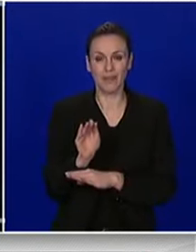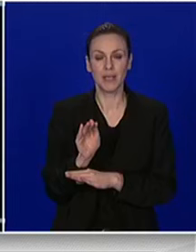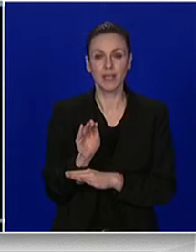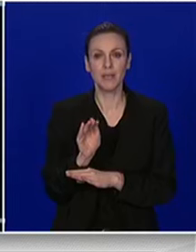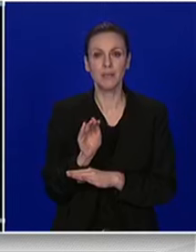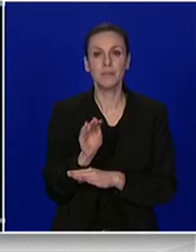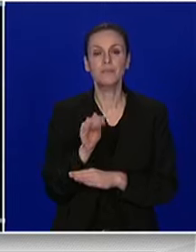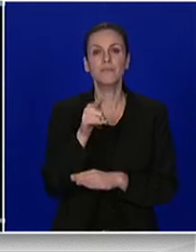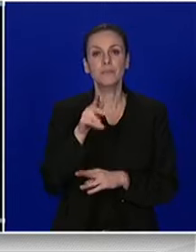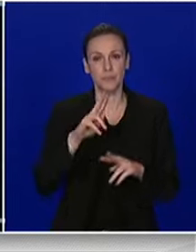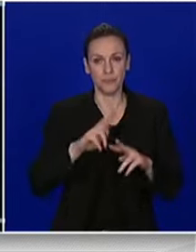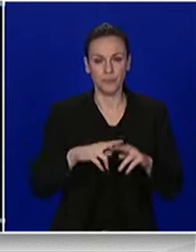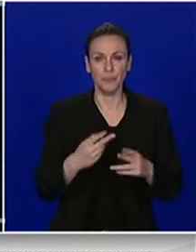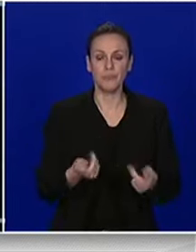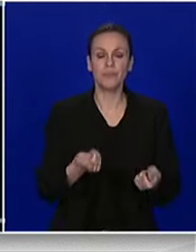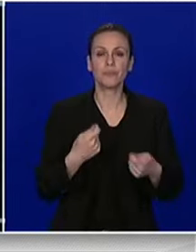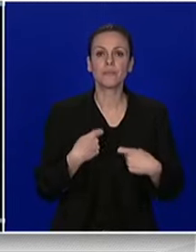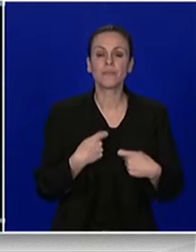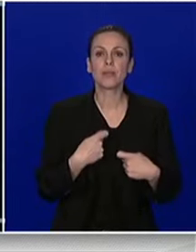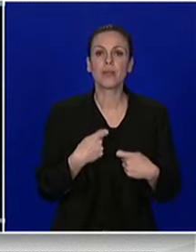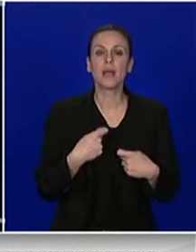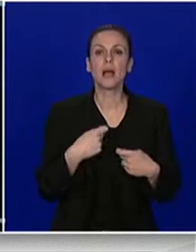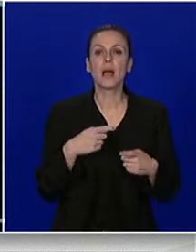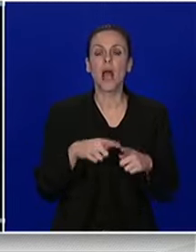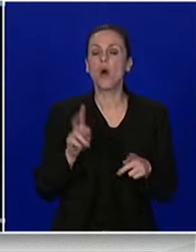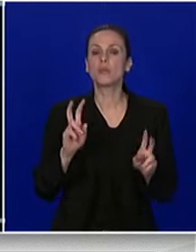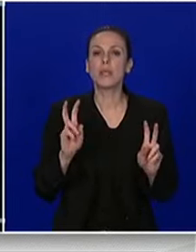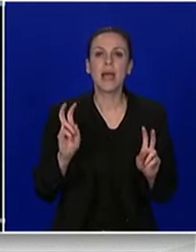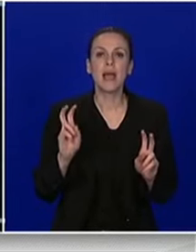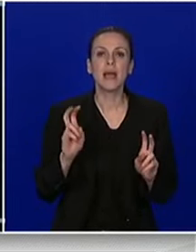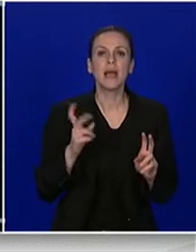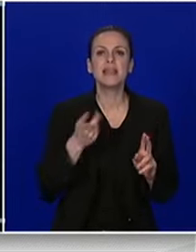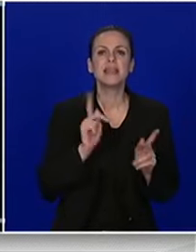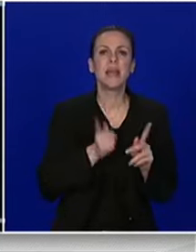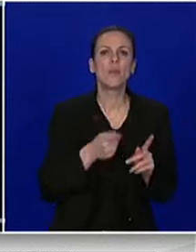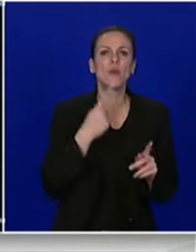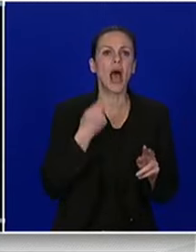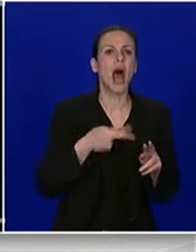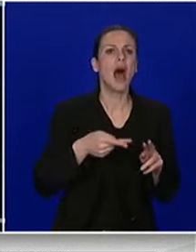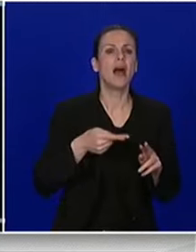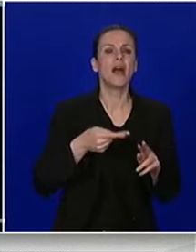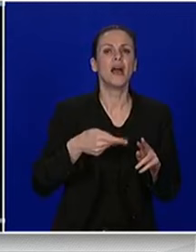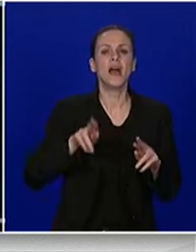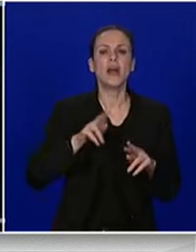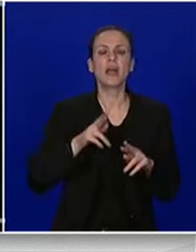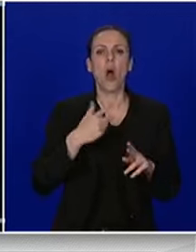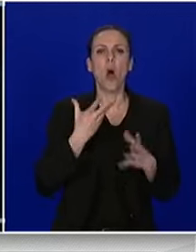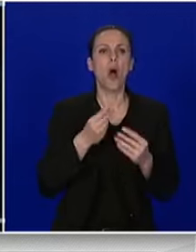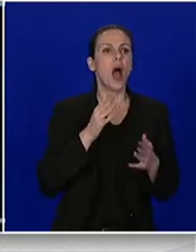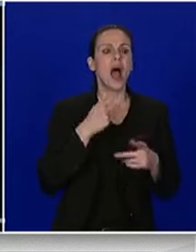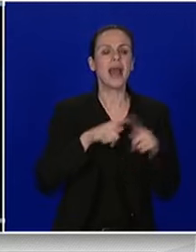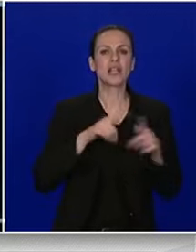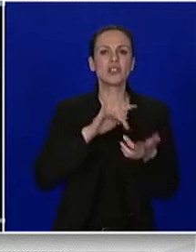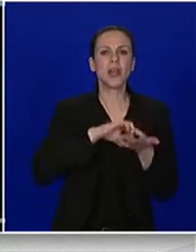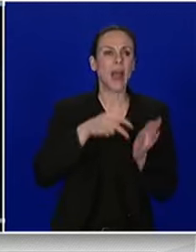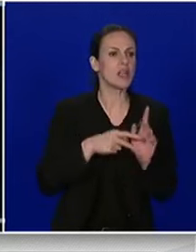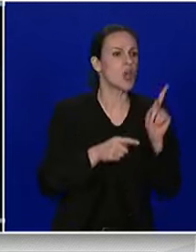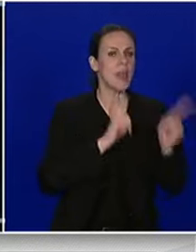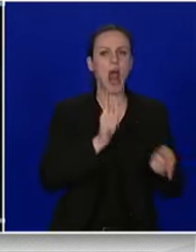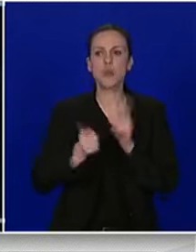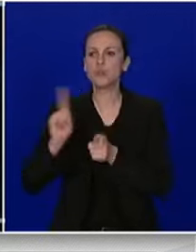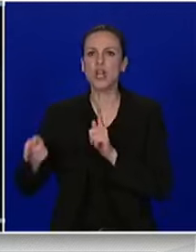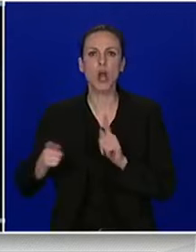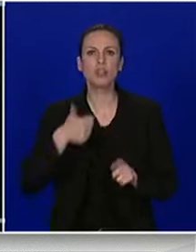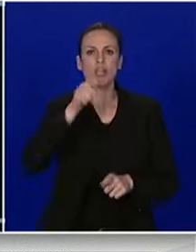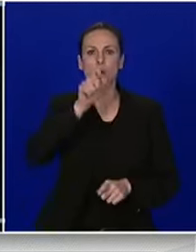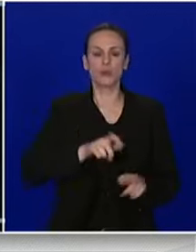način uzrokovat će jednoznačnost prijave, dakle višestruka naručivanja neće biti moguća, kao što smo razvili određene sigurnosne